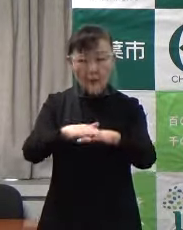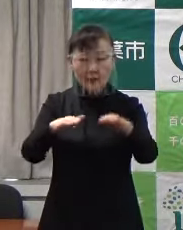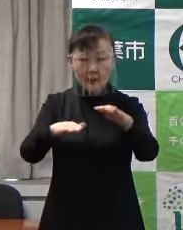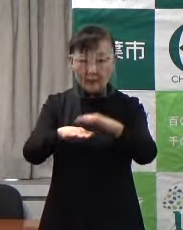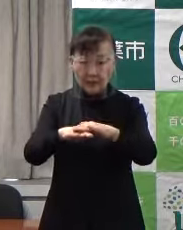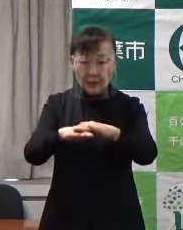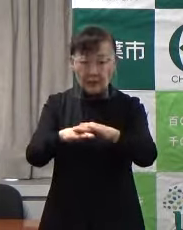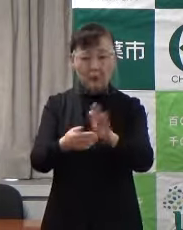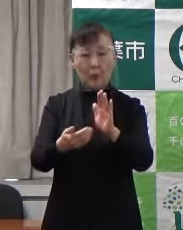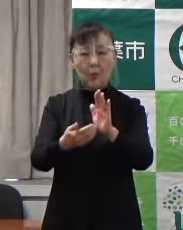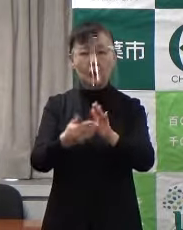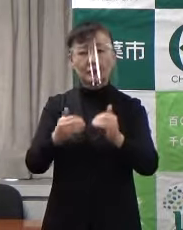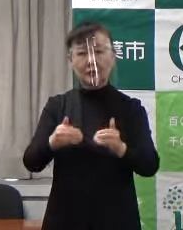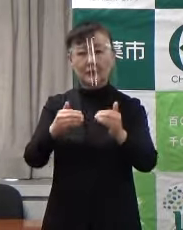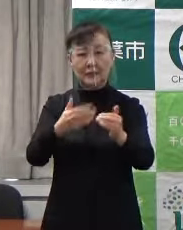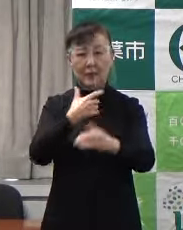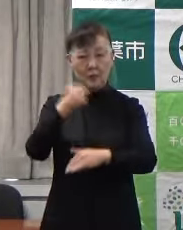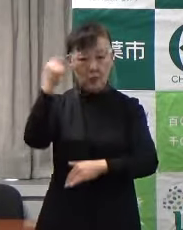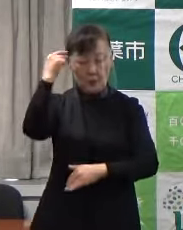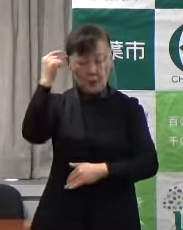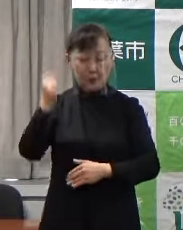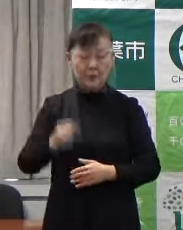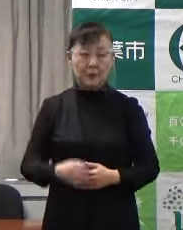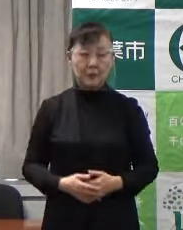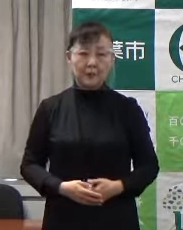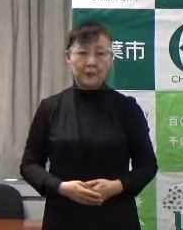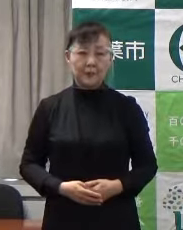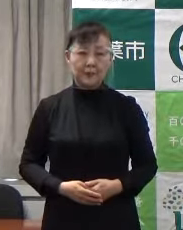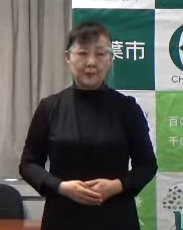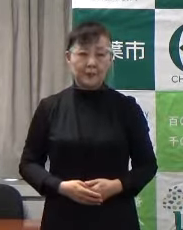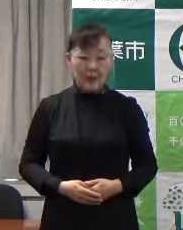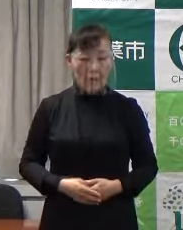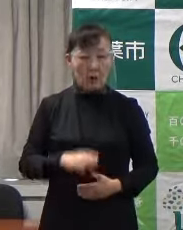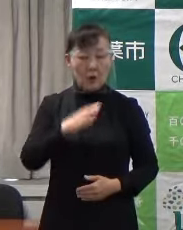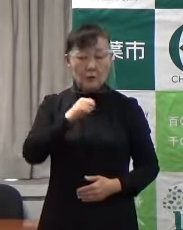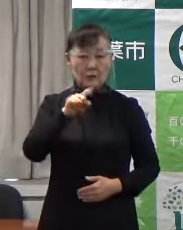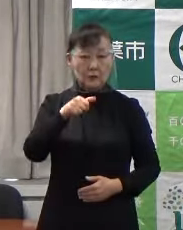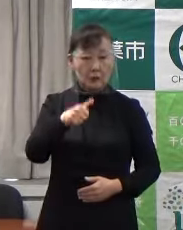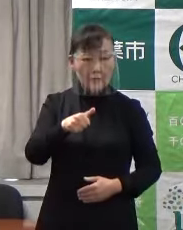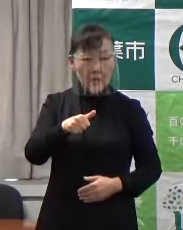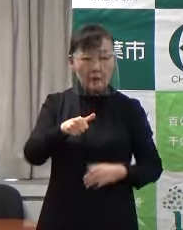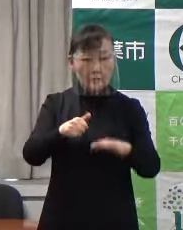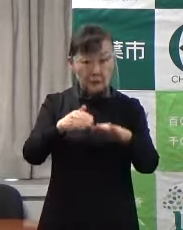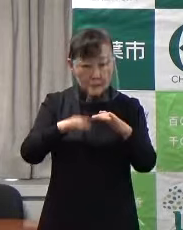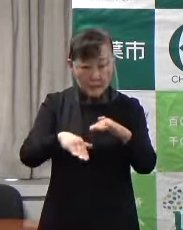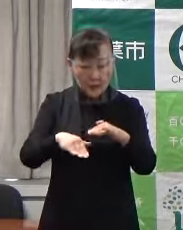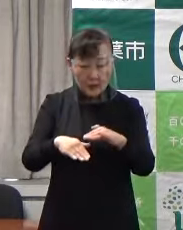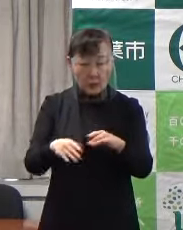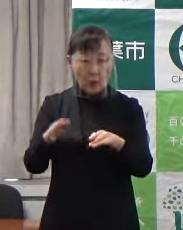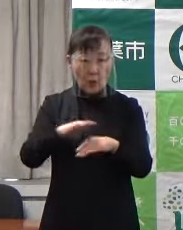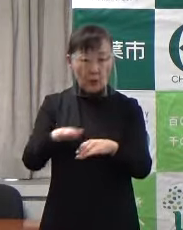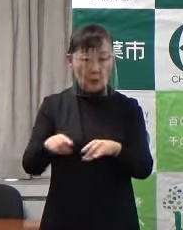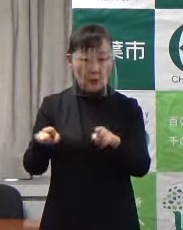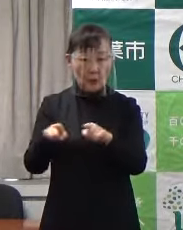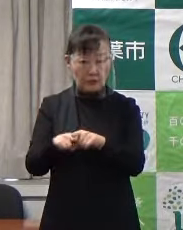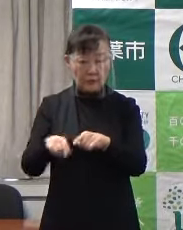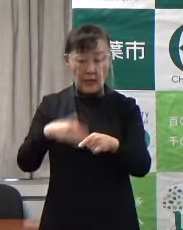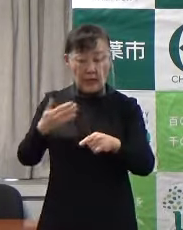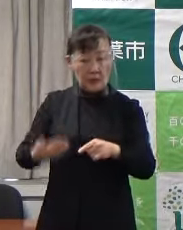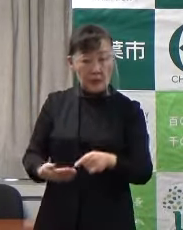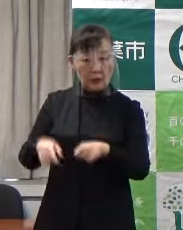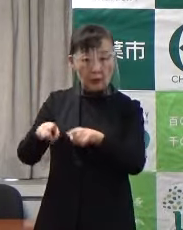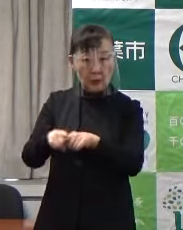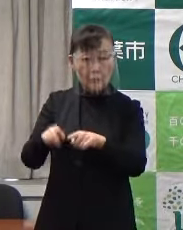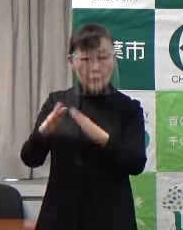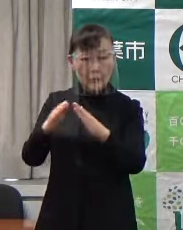受動喫煙の防止を推進していきたいと思います。なお15歳以下の子どもと同居している喫煙者や妊婦と同居している喫煙者に